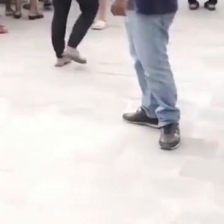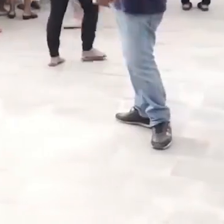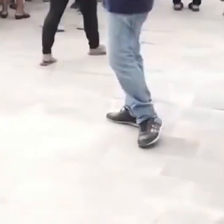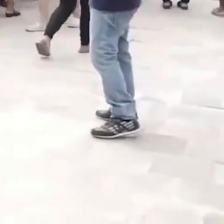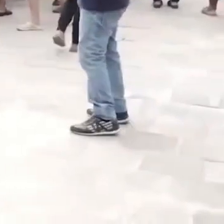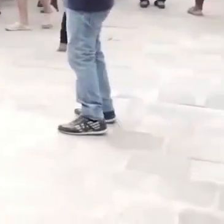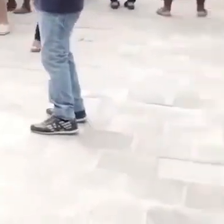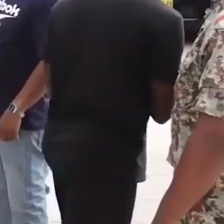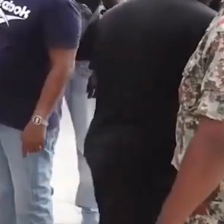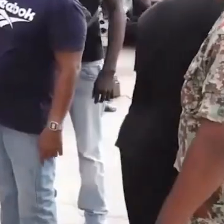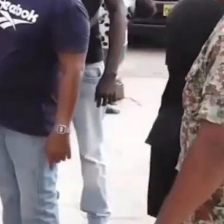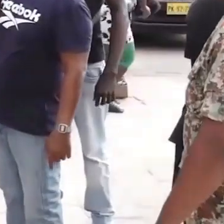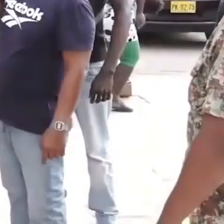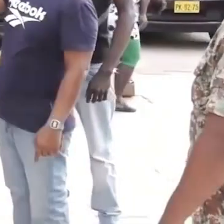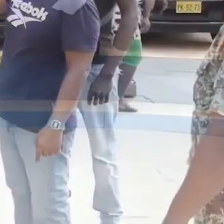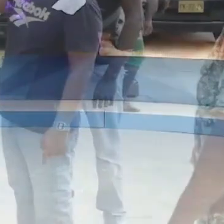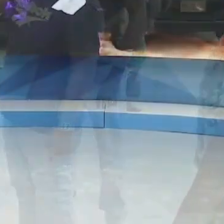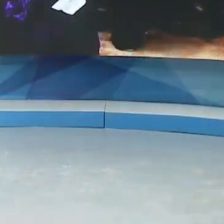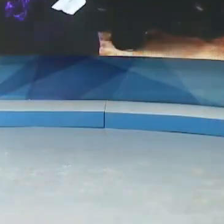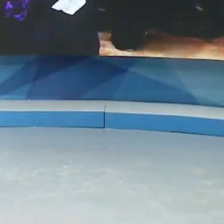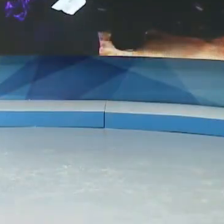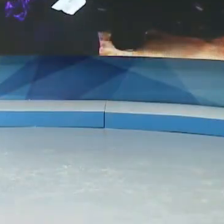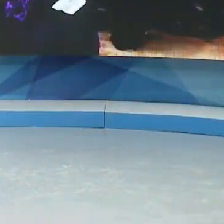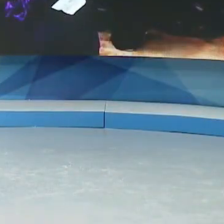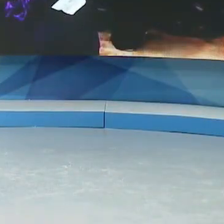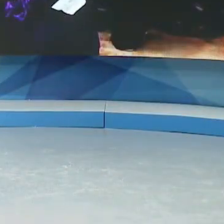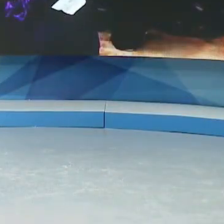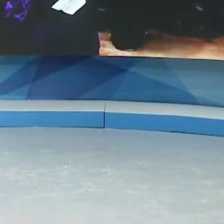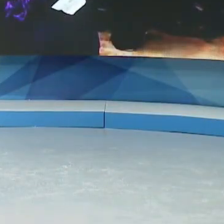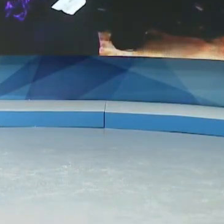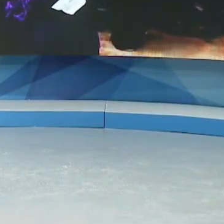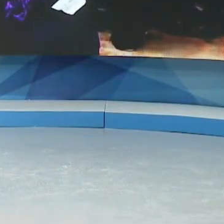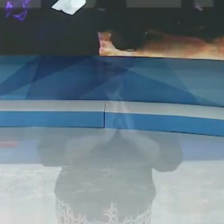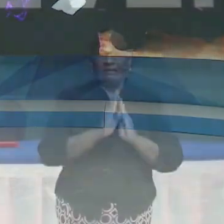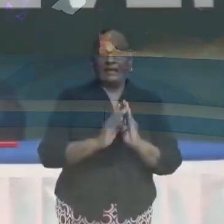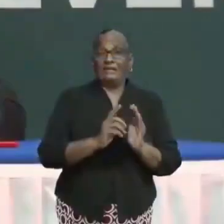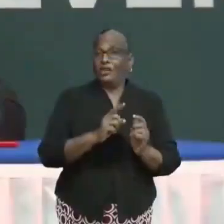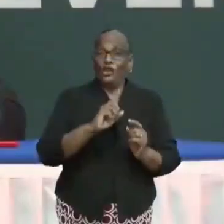gaan, de wachttijd onnodig langer maken voor anderen.